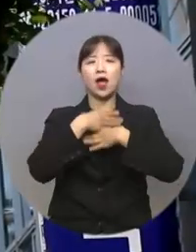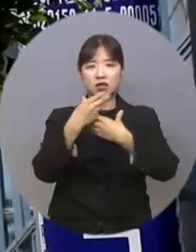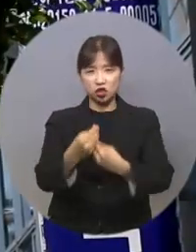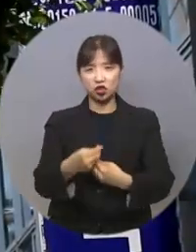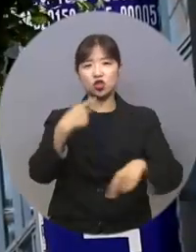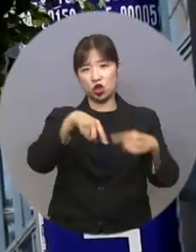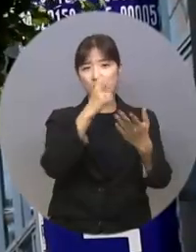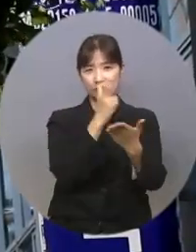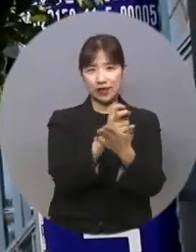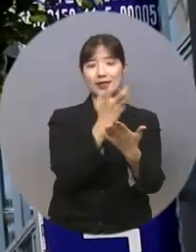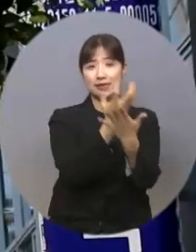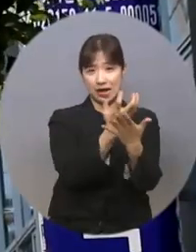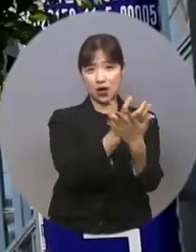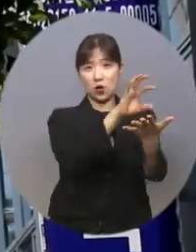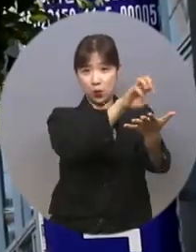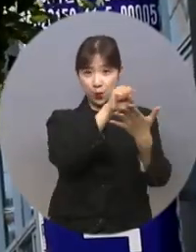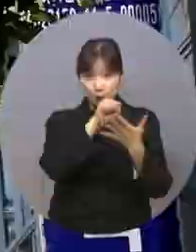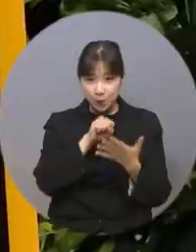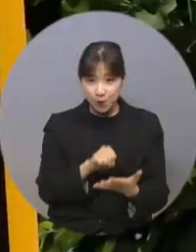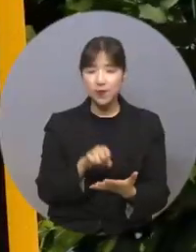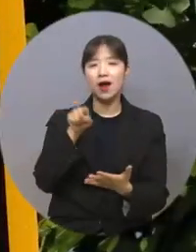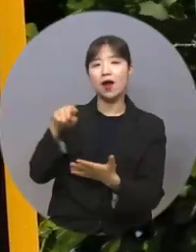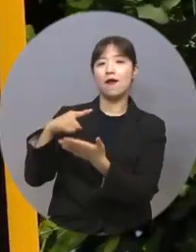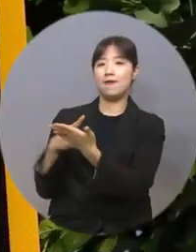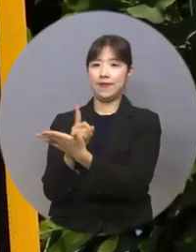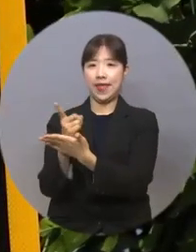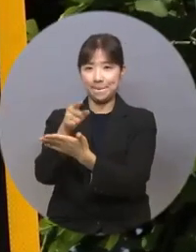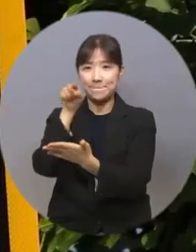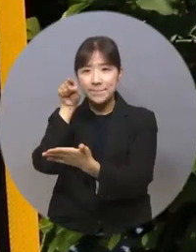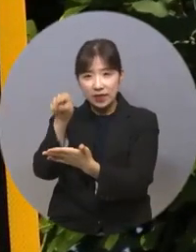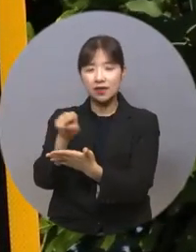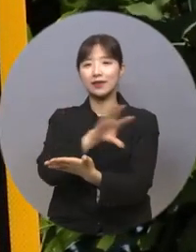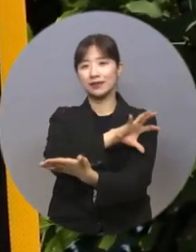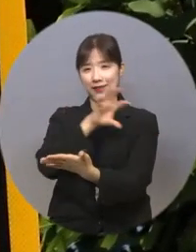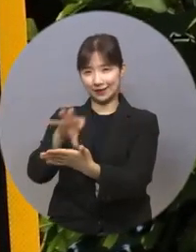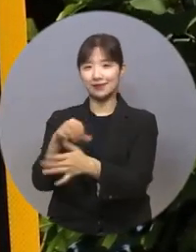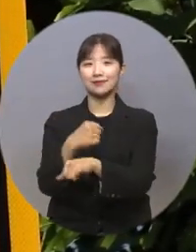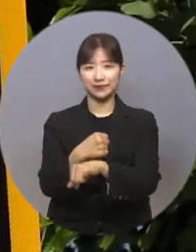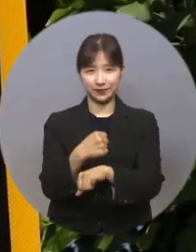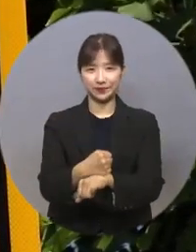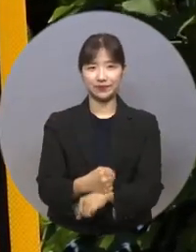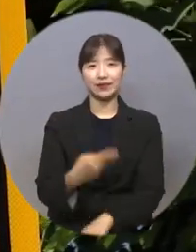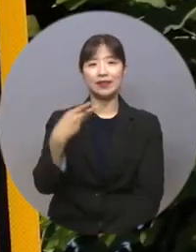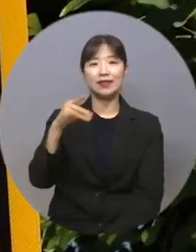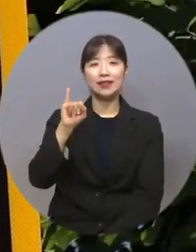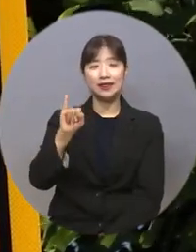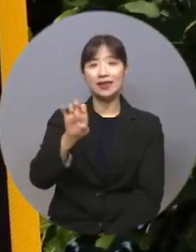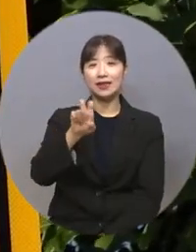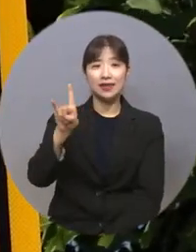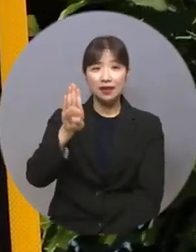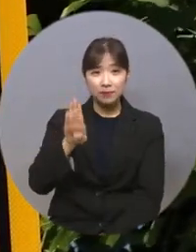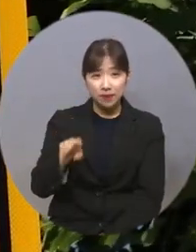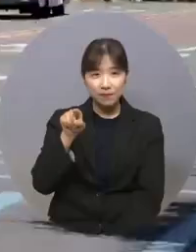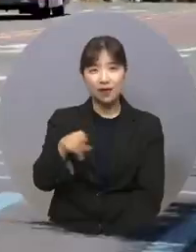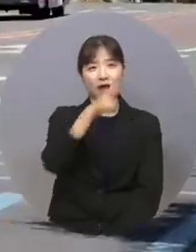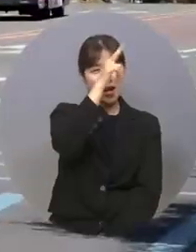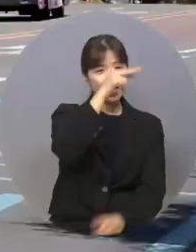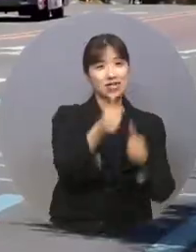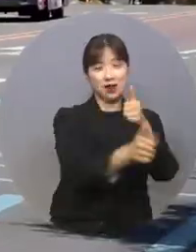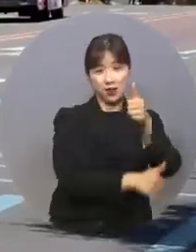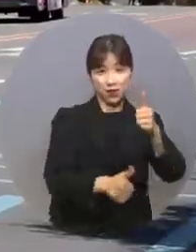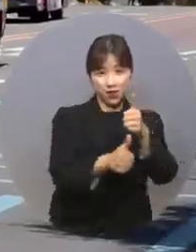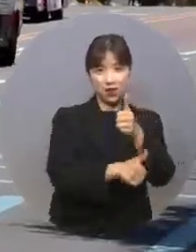삼고 9 이를 내비게이션에 반영할 예정입니다 팀의 모빌리티 는 전남 자체 경찰 위원회